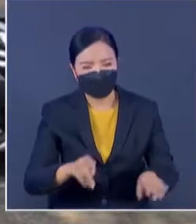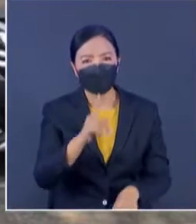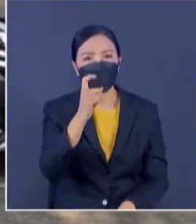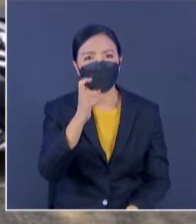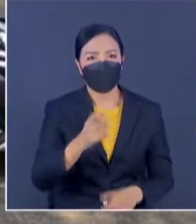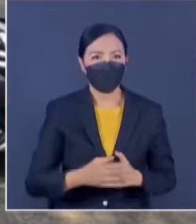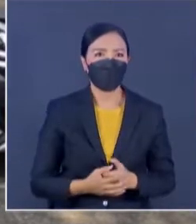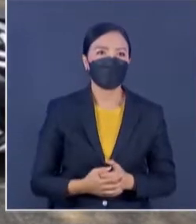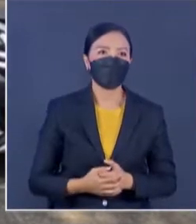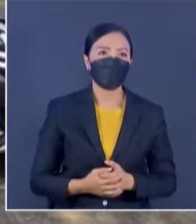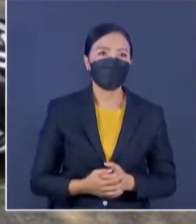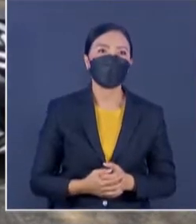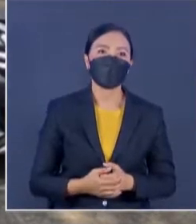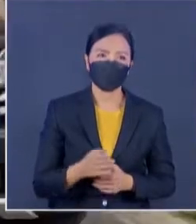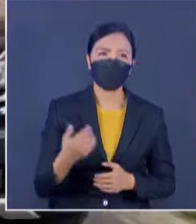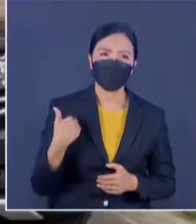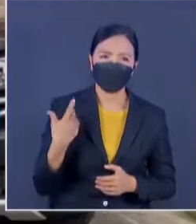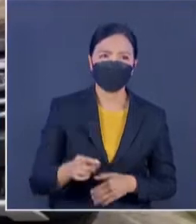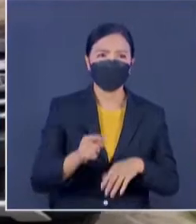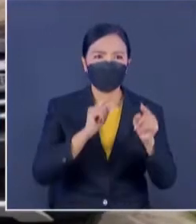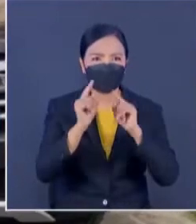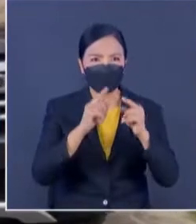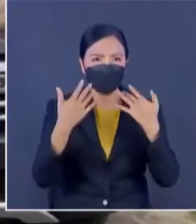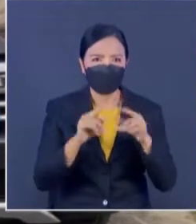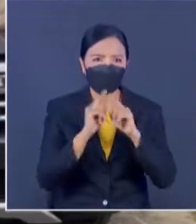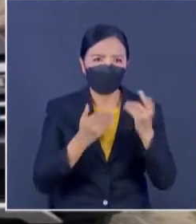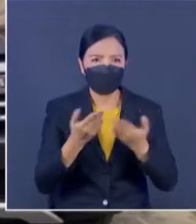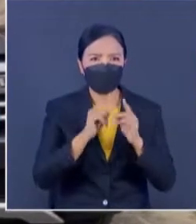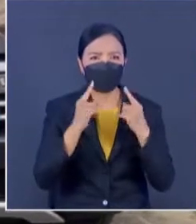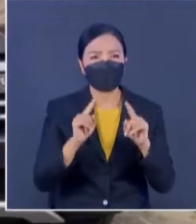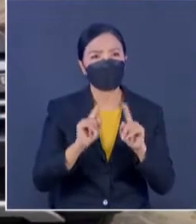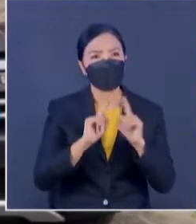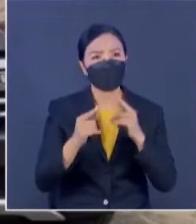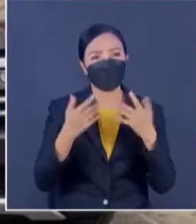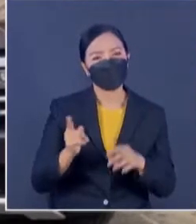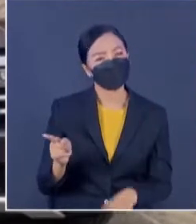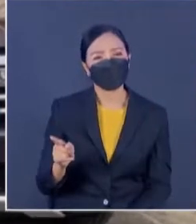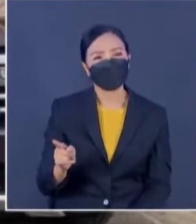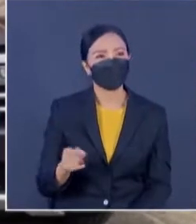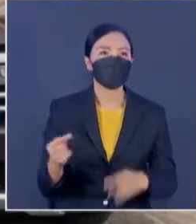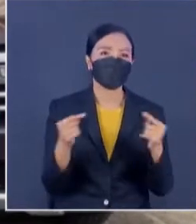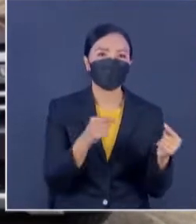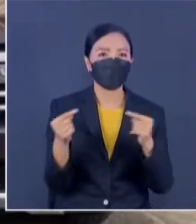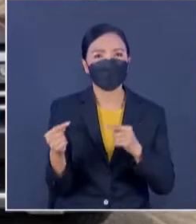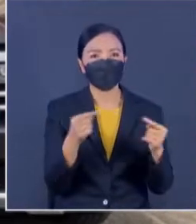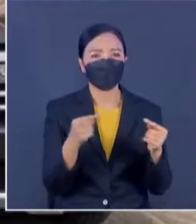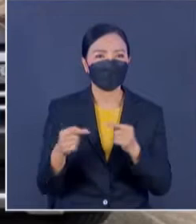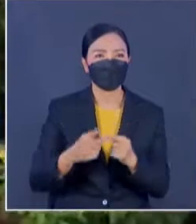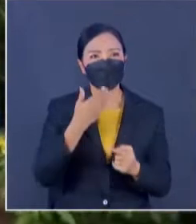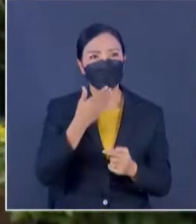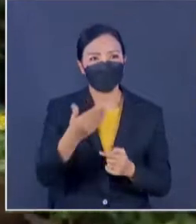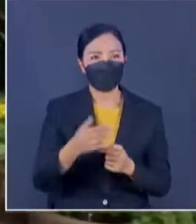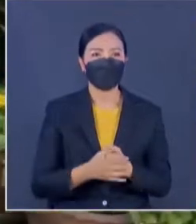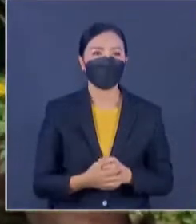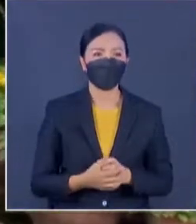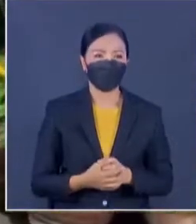งมวลนี้ครับเคยพูดคุยเคยเจรจาแล้วแต่ไม่เป็นผลครับจนกลายเป็นการโต้เถียงกันมาโดยตลอดครับสุ